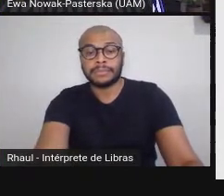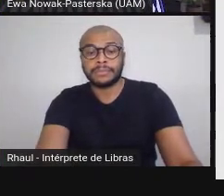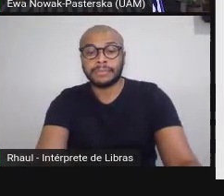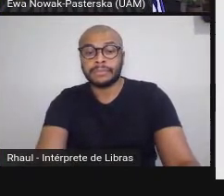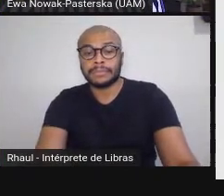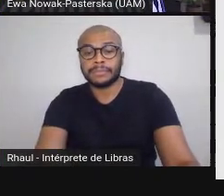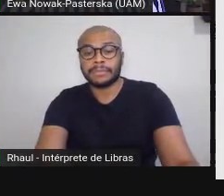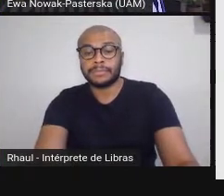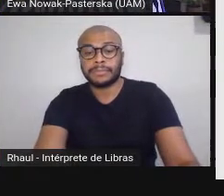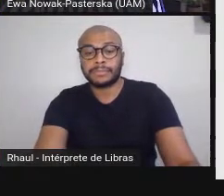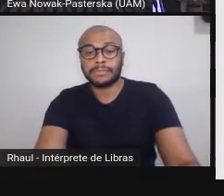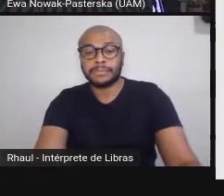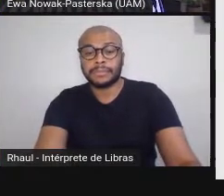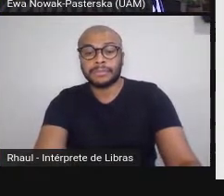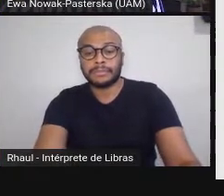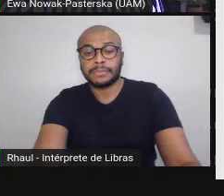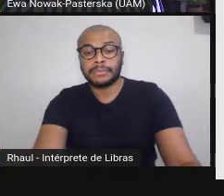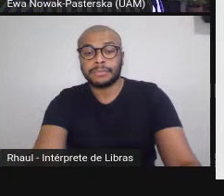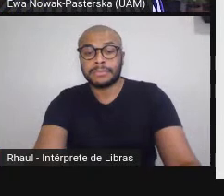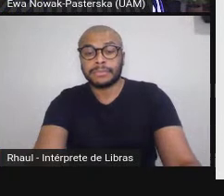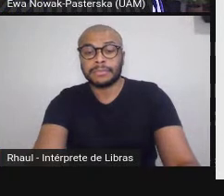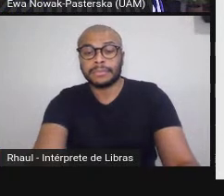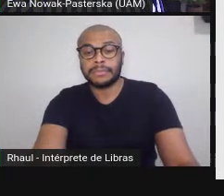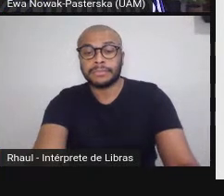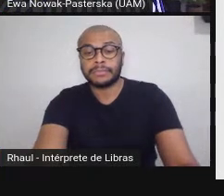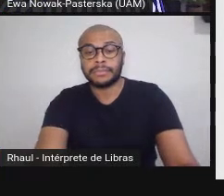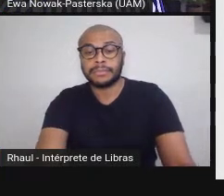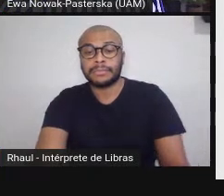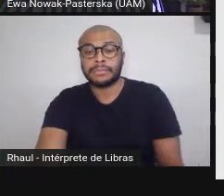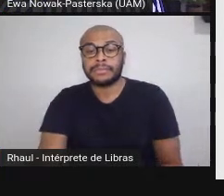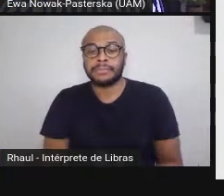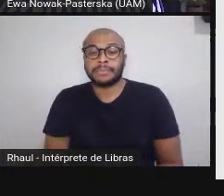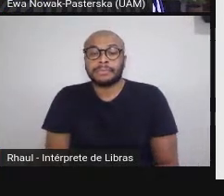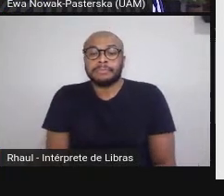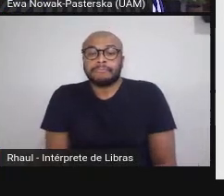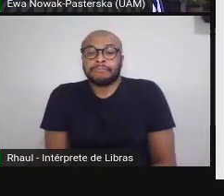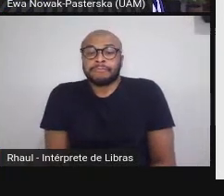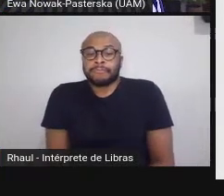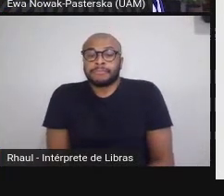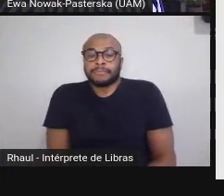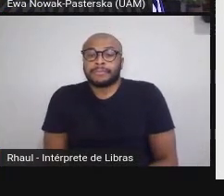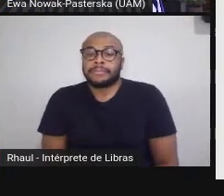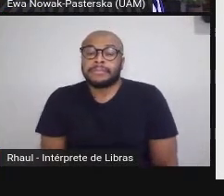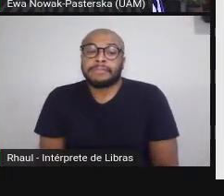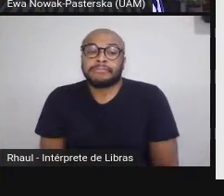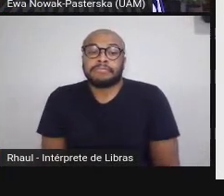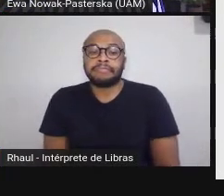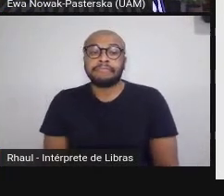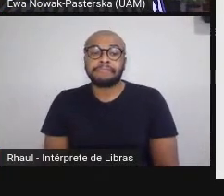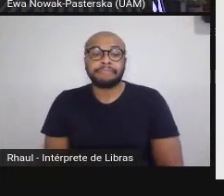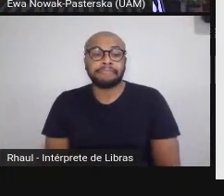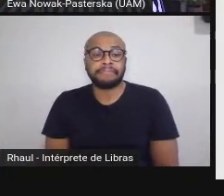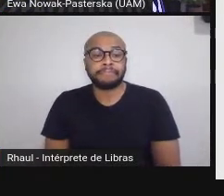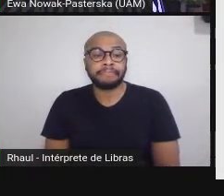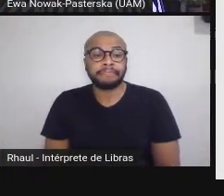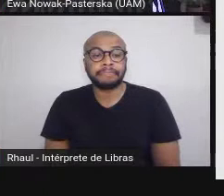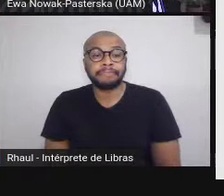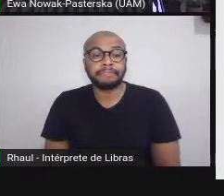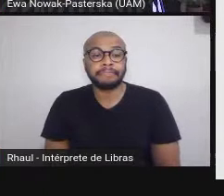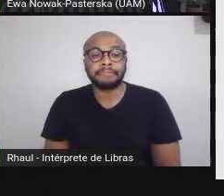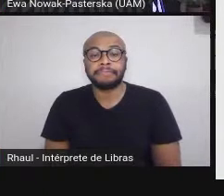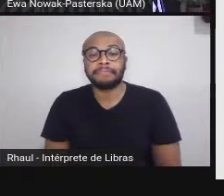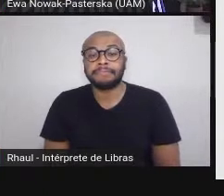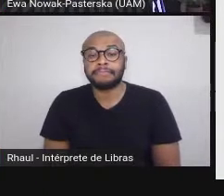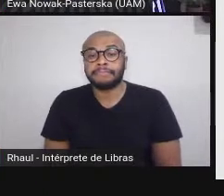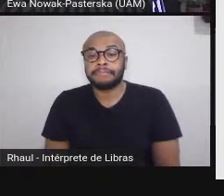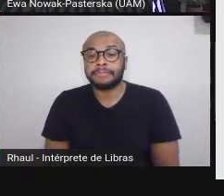także Piotr, a więc mamy znowu imię ojca. Woźniak, woźnik, syn woźnego. Woźny